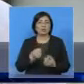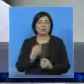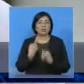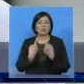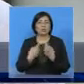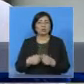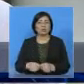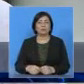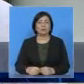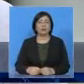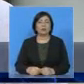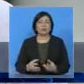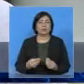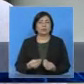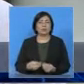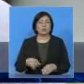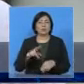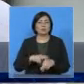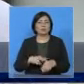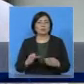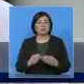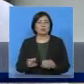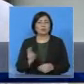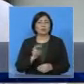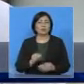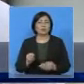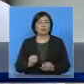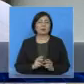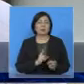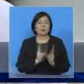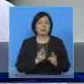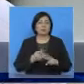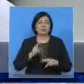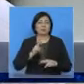анықталған. Сосын жаңағы ішкі істер органдарына келіп арызданды. Қазіргі таңда осы дерек